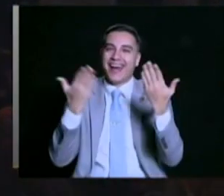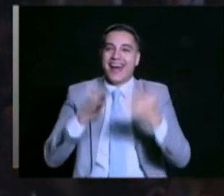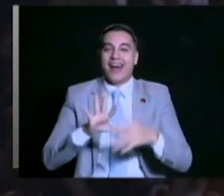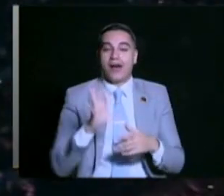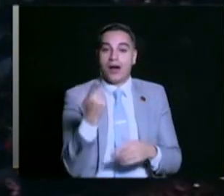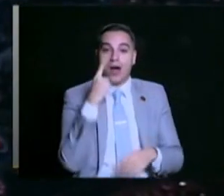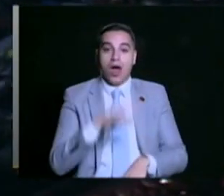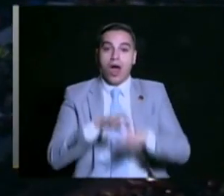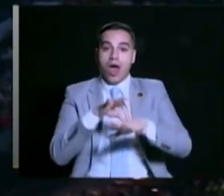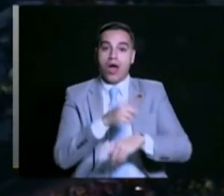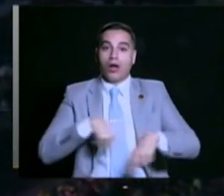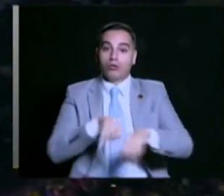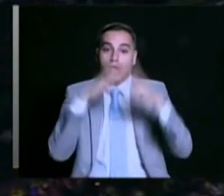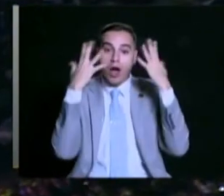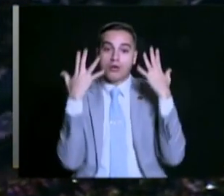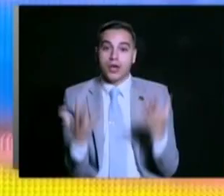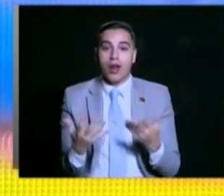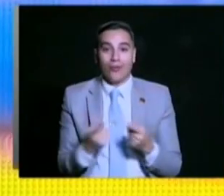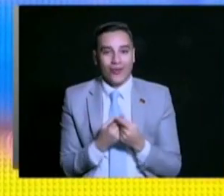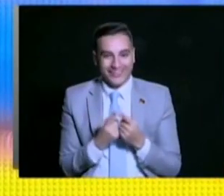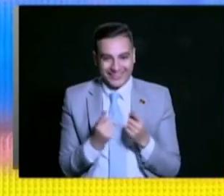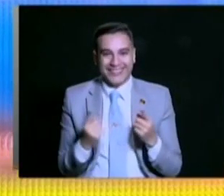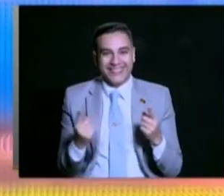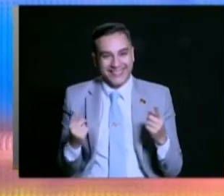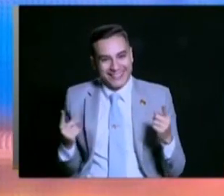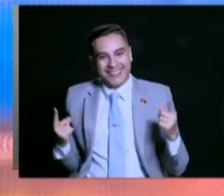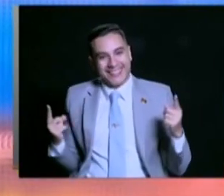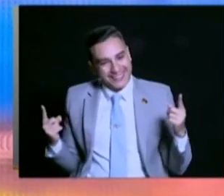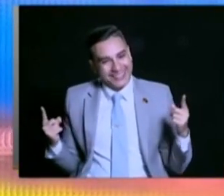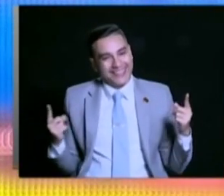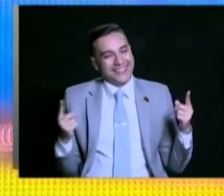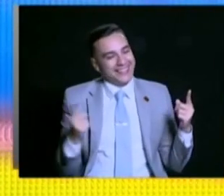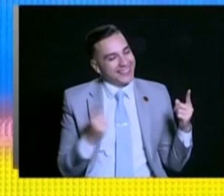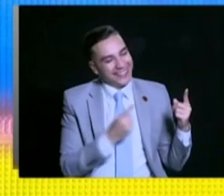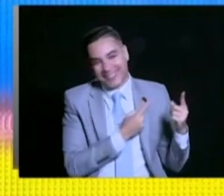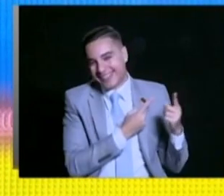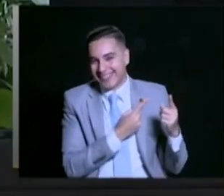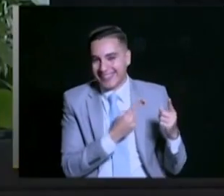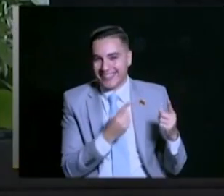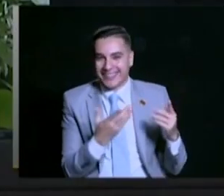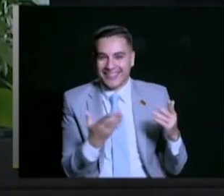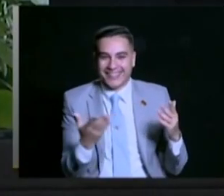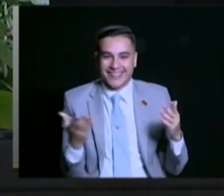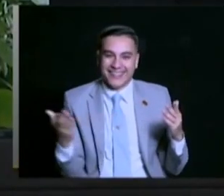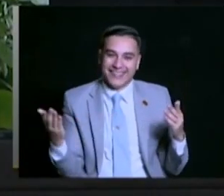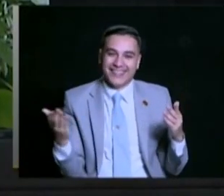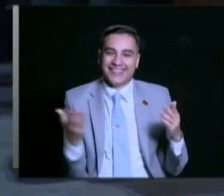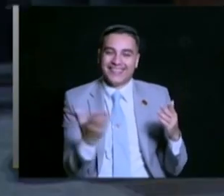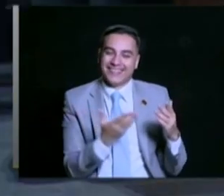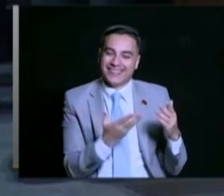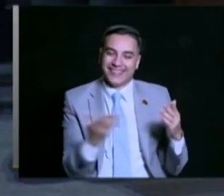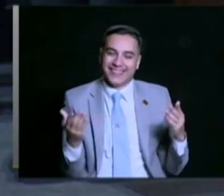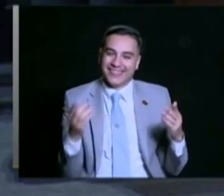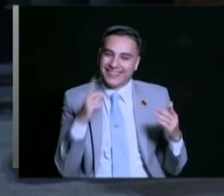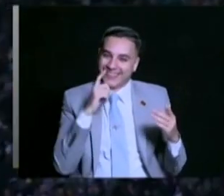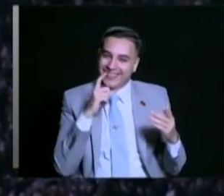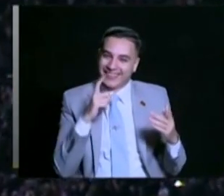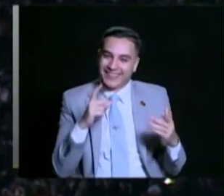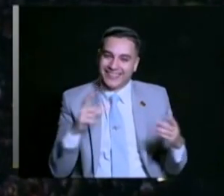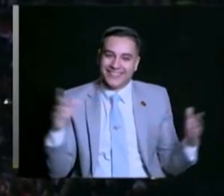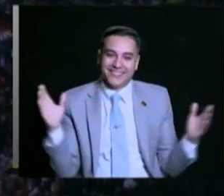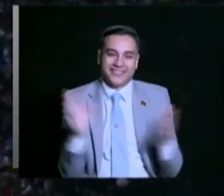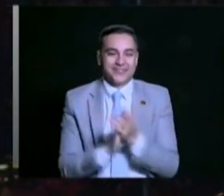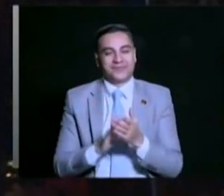قسمه معاني شكر اللي ممكن اوضحها واقولها لكل شخص حب الموضوع طب خلينا نستغل ده بشوي انت النهارده ربنا